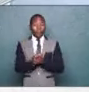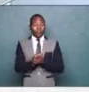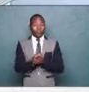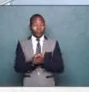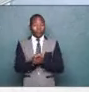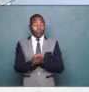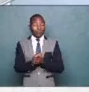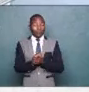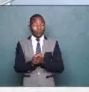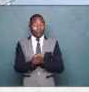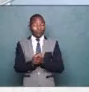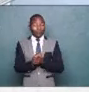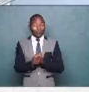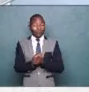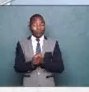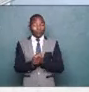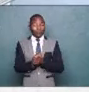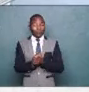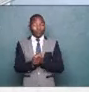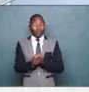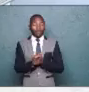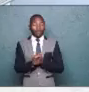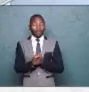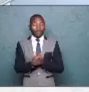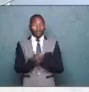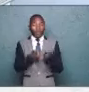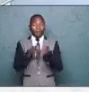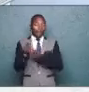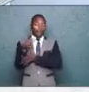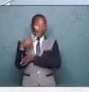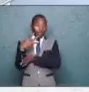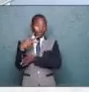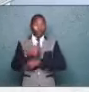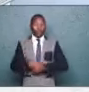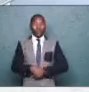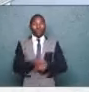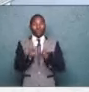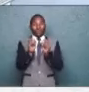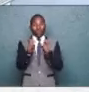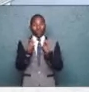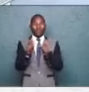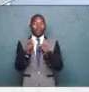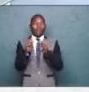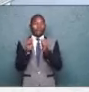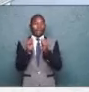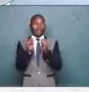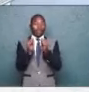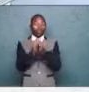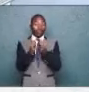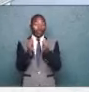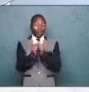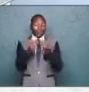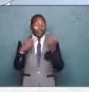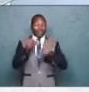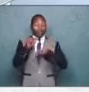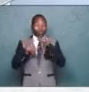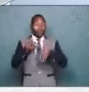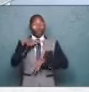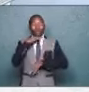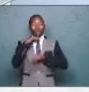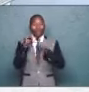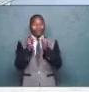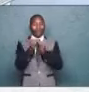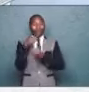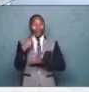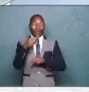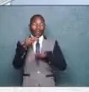Diluchenza Municipality. Gawo la chitatu kuyambira pa 28 November mpaka pa 11